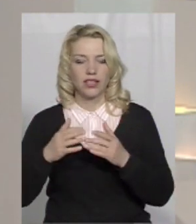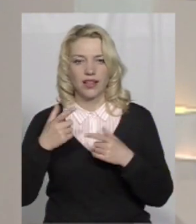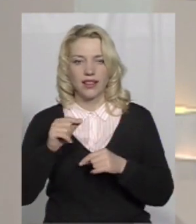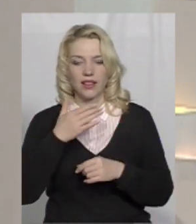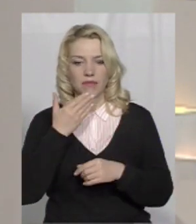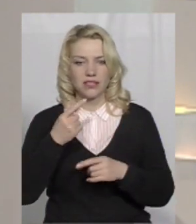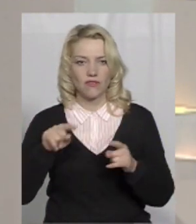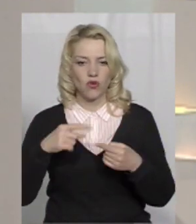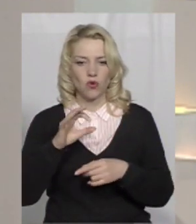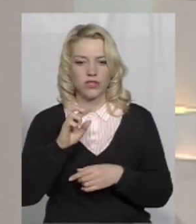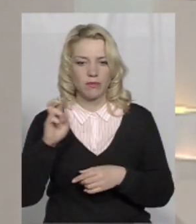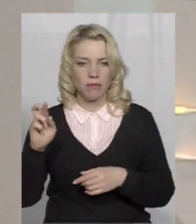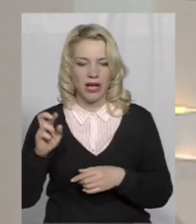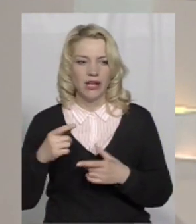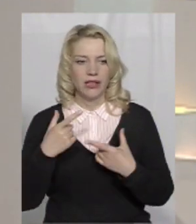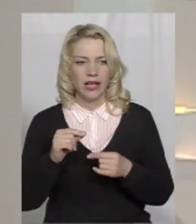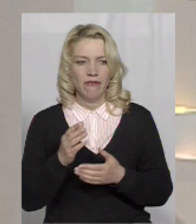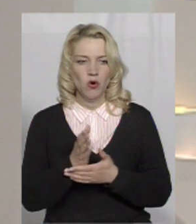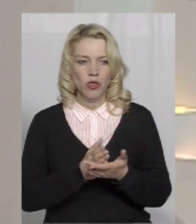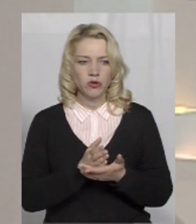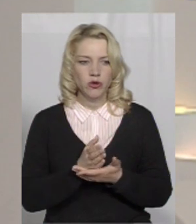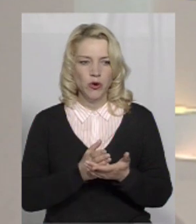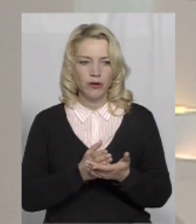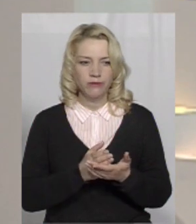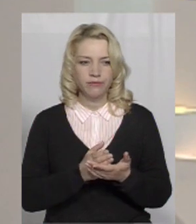ОСББ, в яких функцію